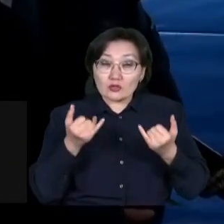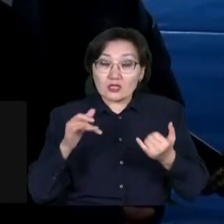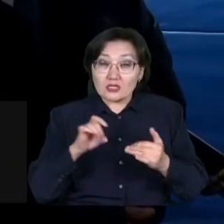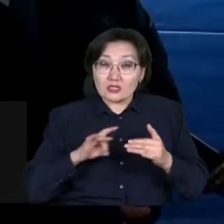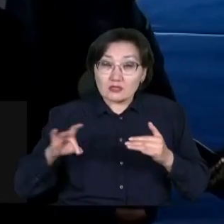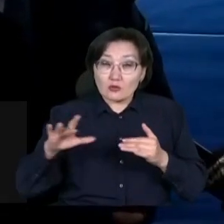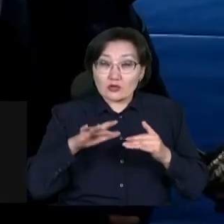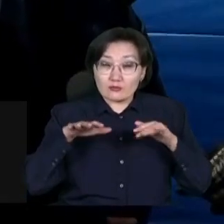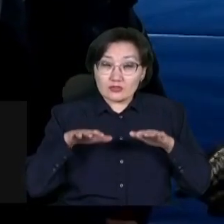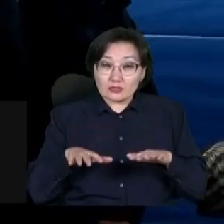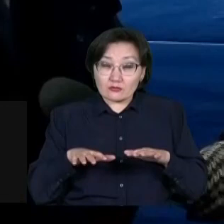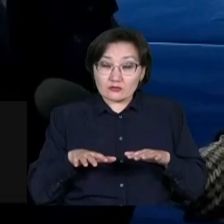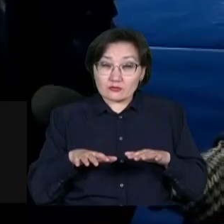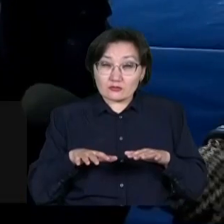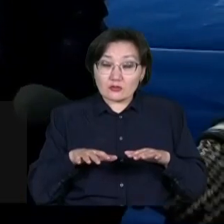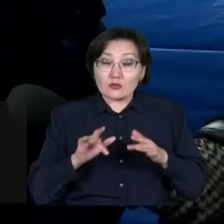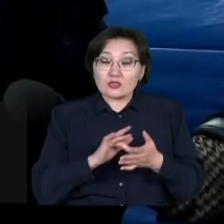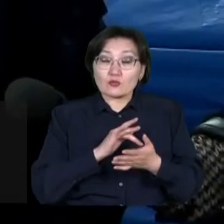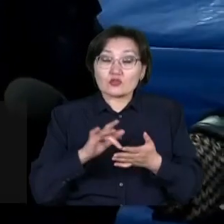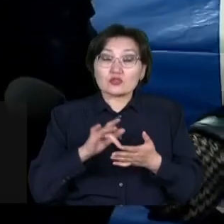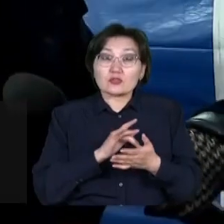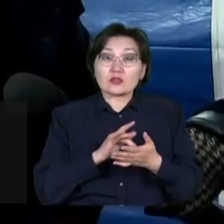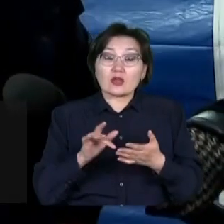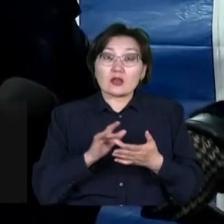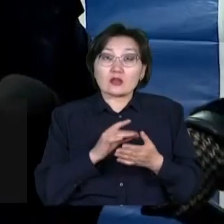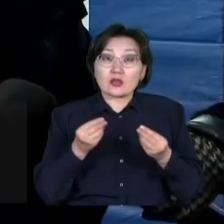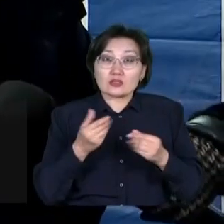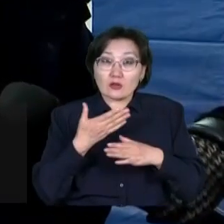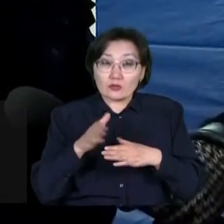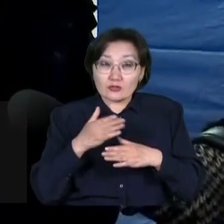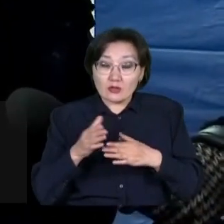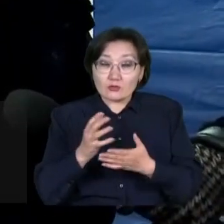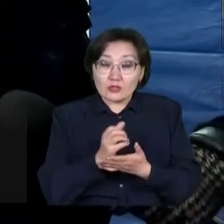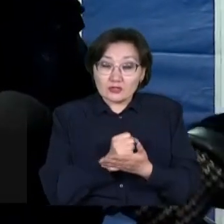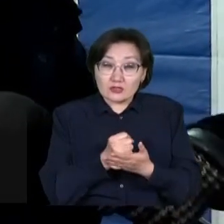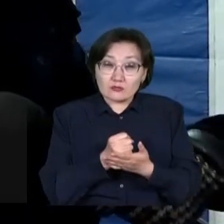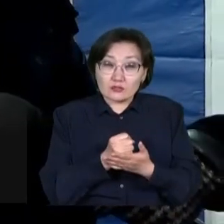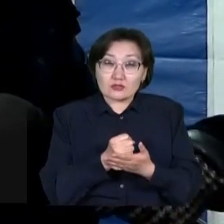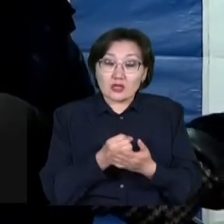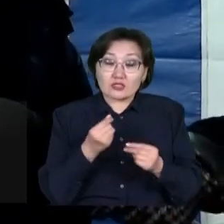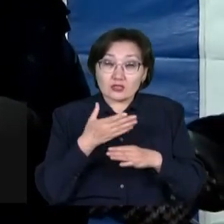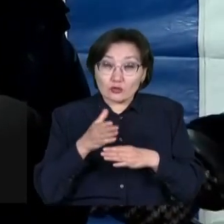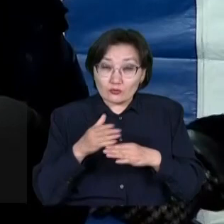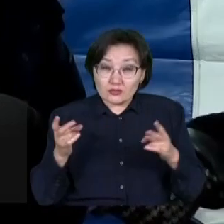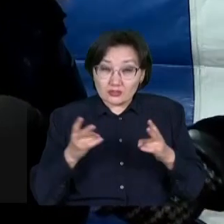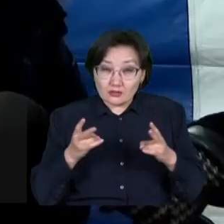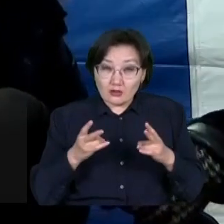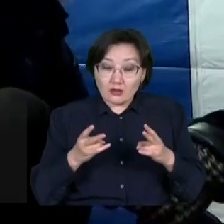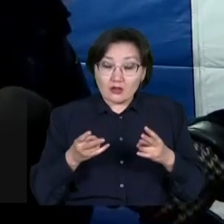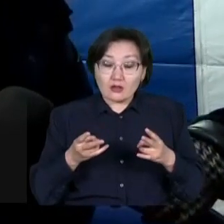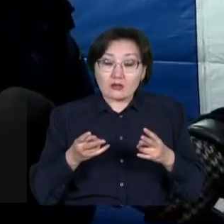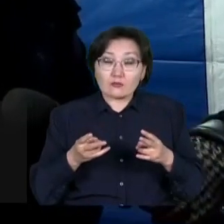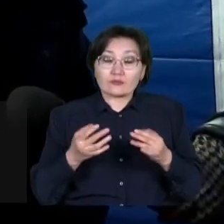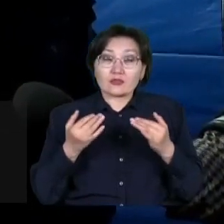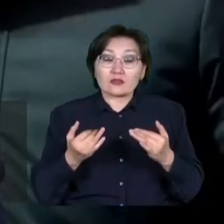да, бірақ мына жергілікті бюджеттен де бар резервтерді жұмылдыруымыз керек қазір.